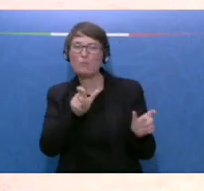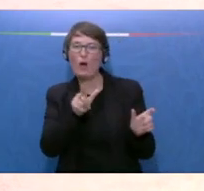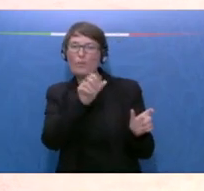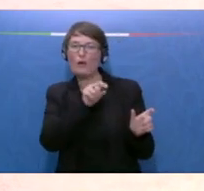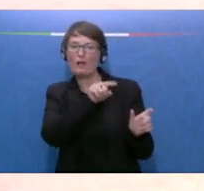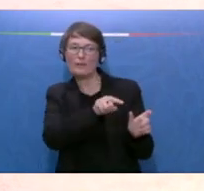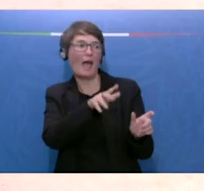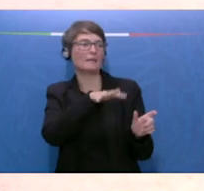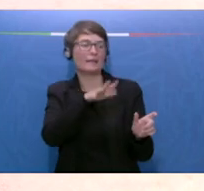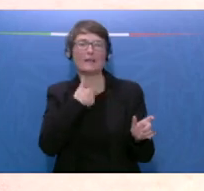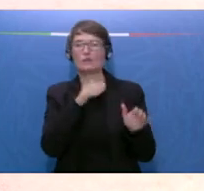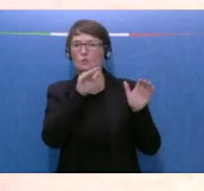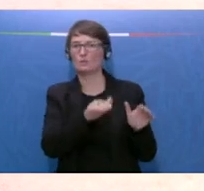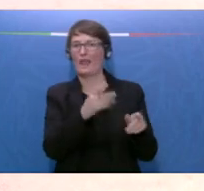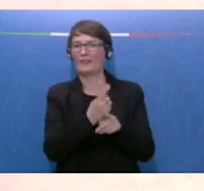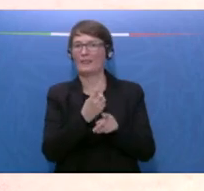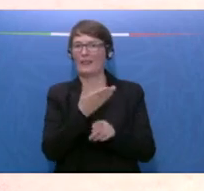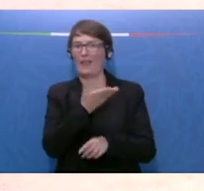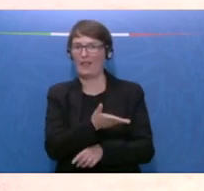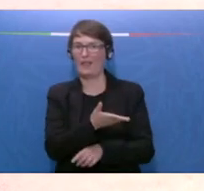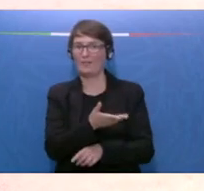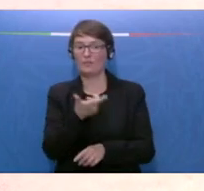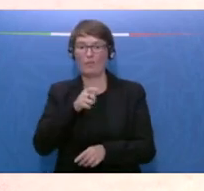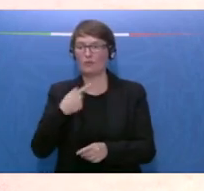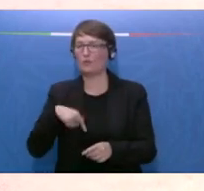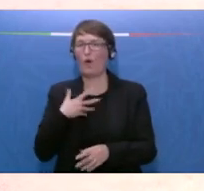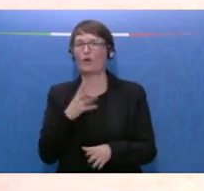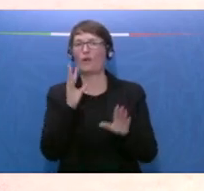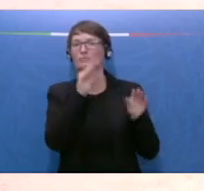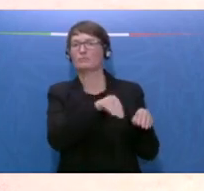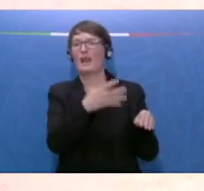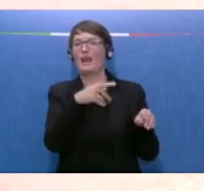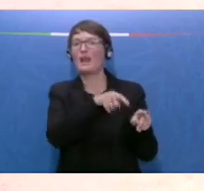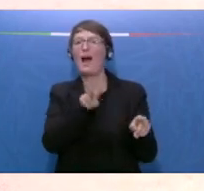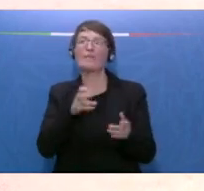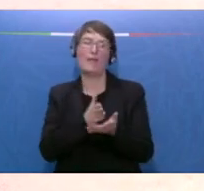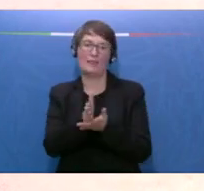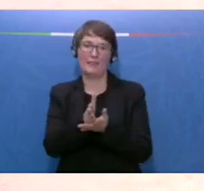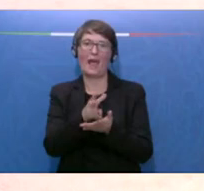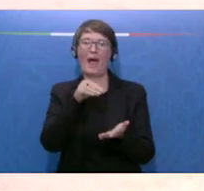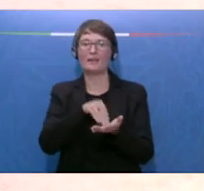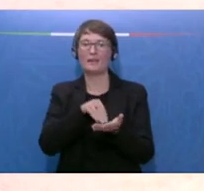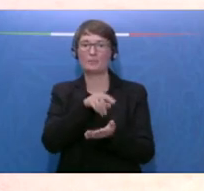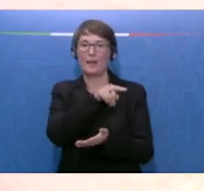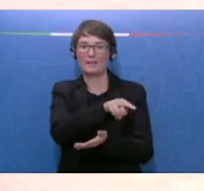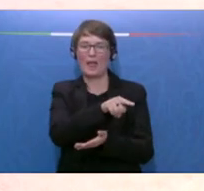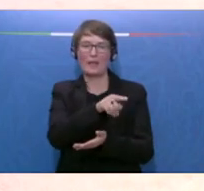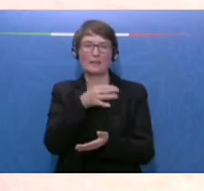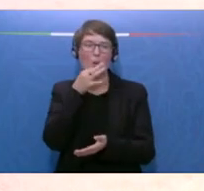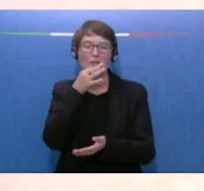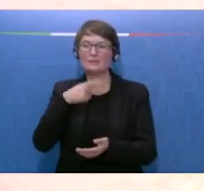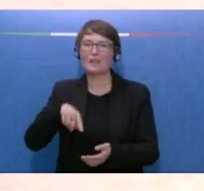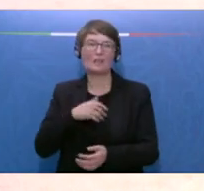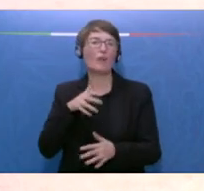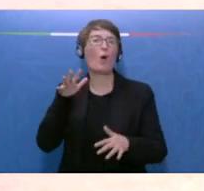paese dove dove siamo rimasti per 20 anni quindi non è quindi non c'è alcuna incertezza sul fatto